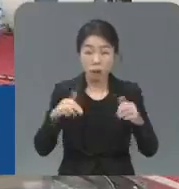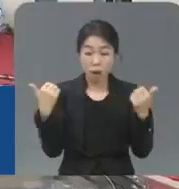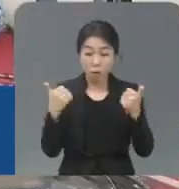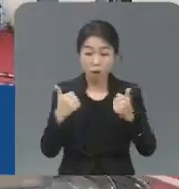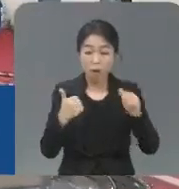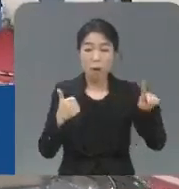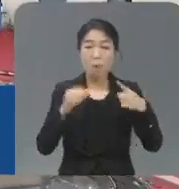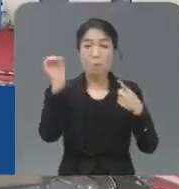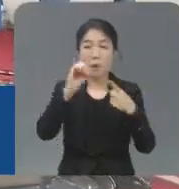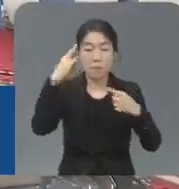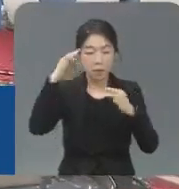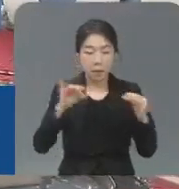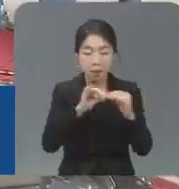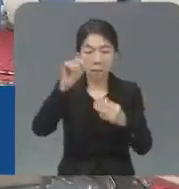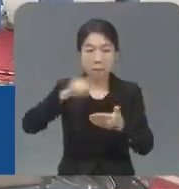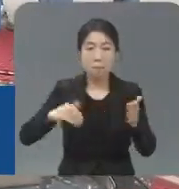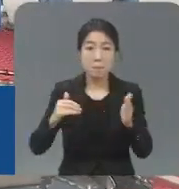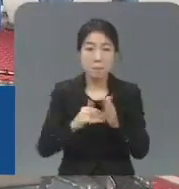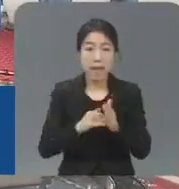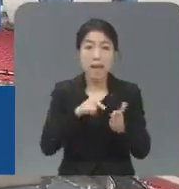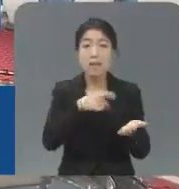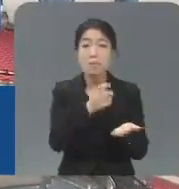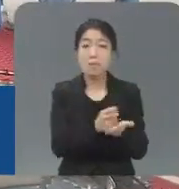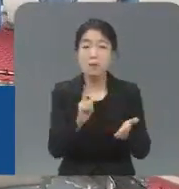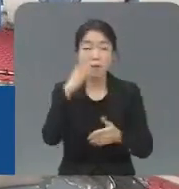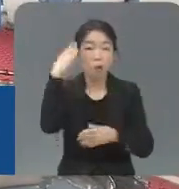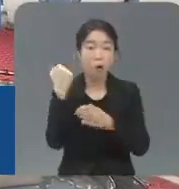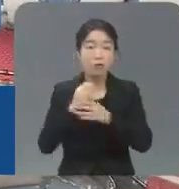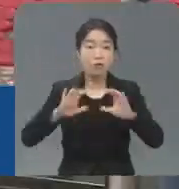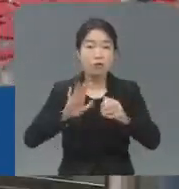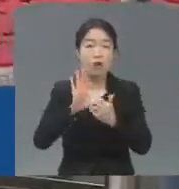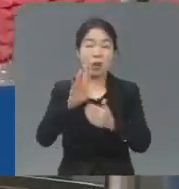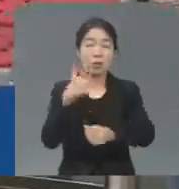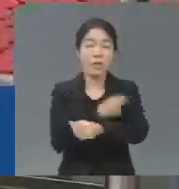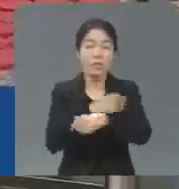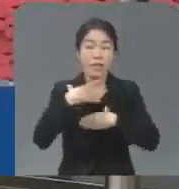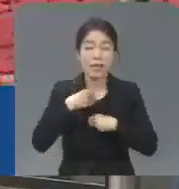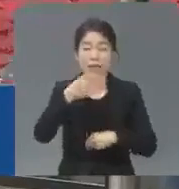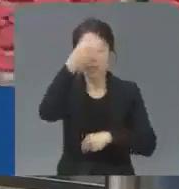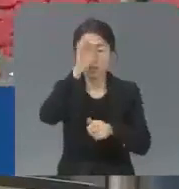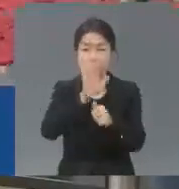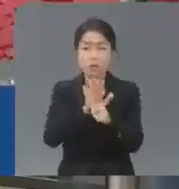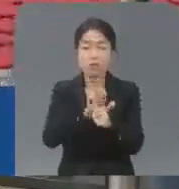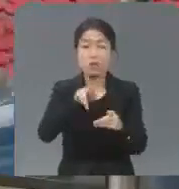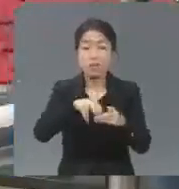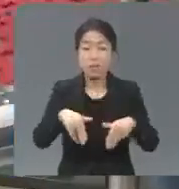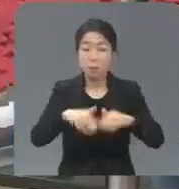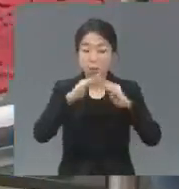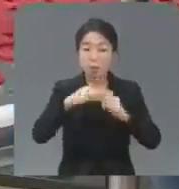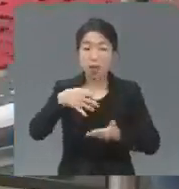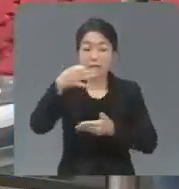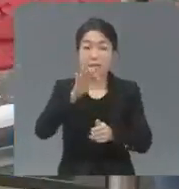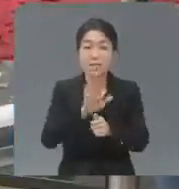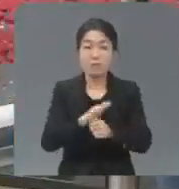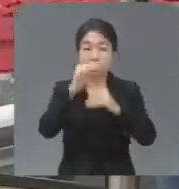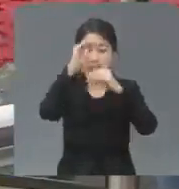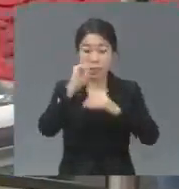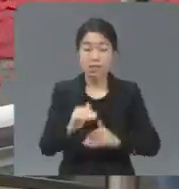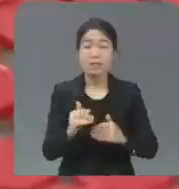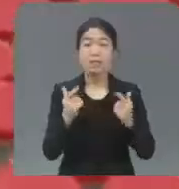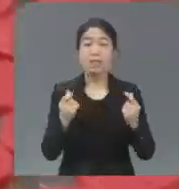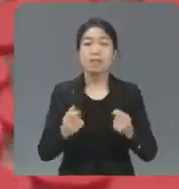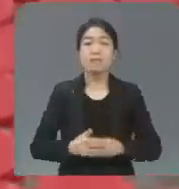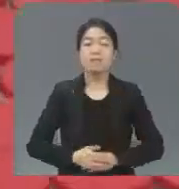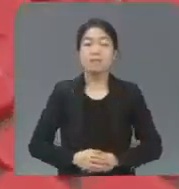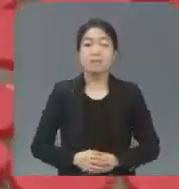밝혔습니다. 이번에 통과된 법안은 화순 국가 백신안전기술지원센터의 설립과 재정을 지원하는 내용을 담고